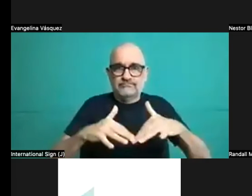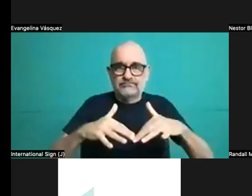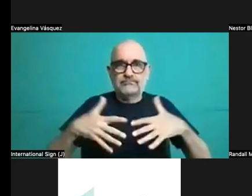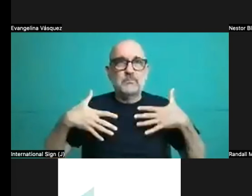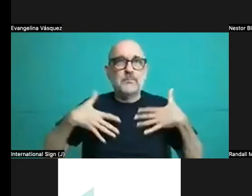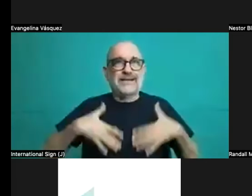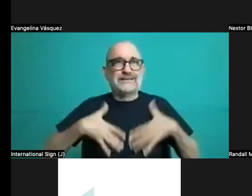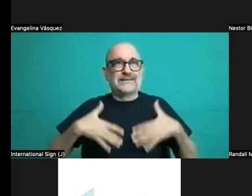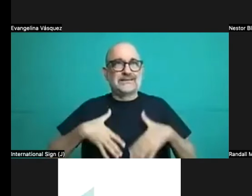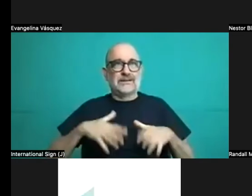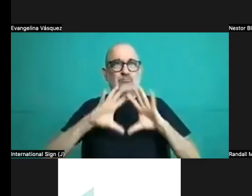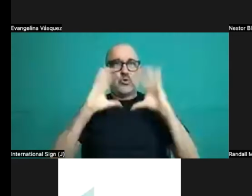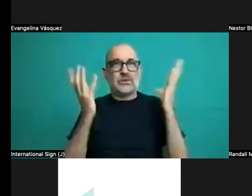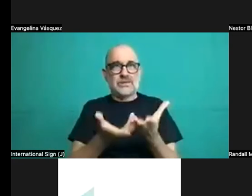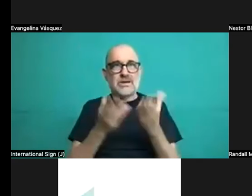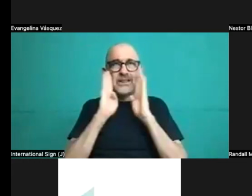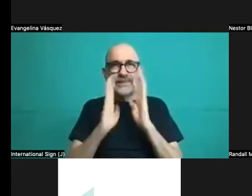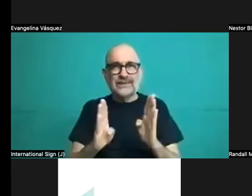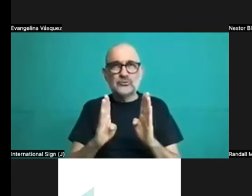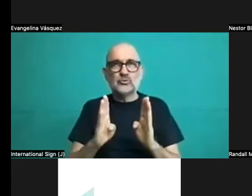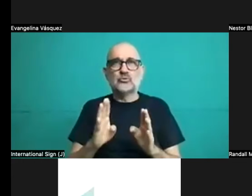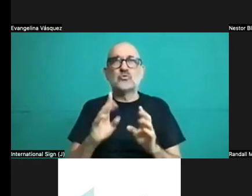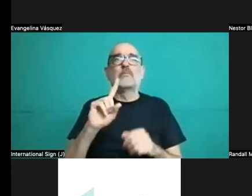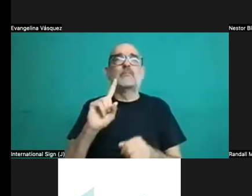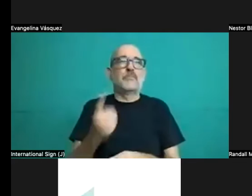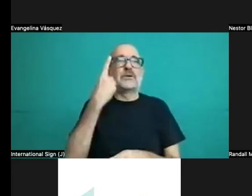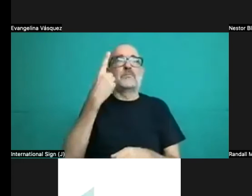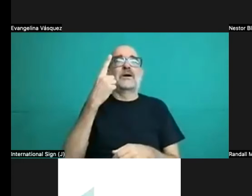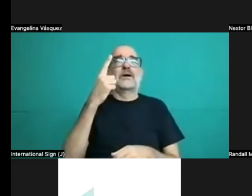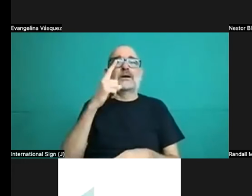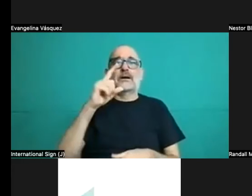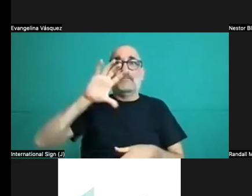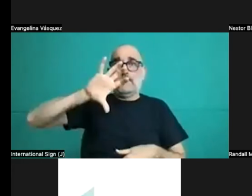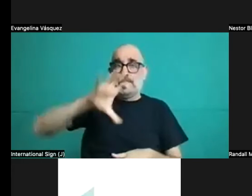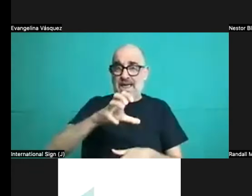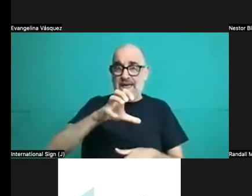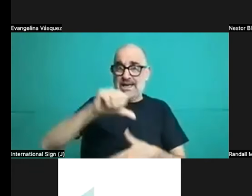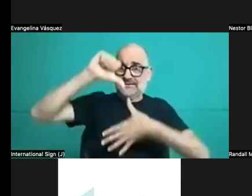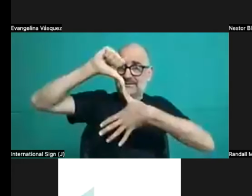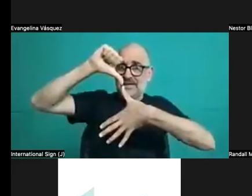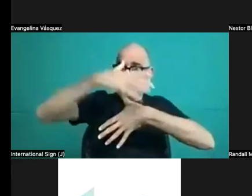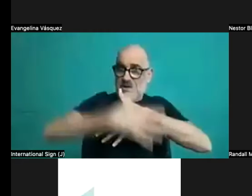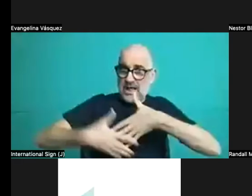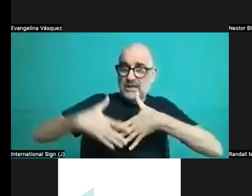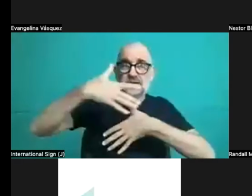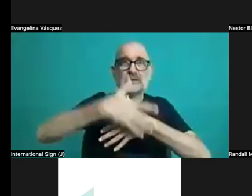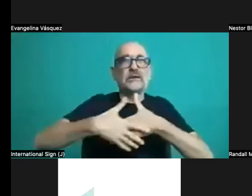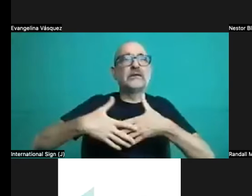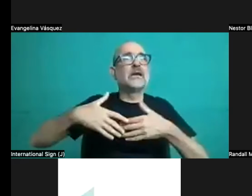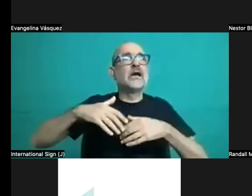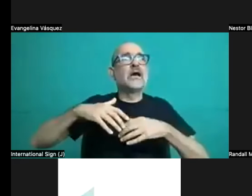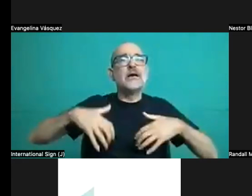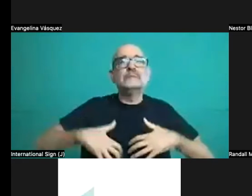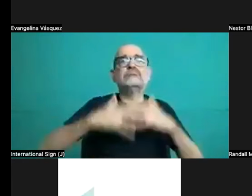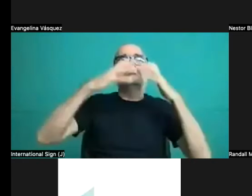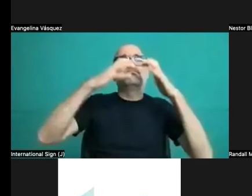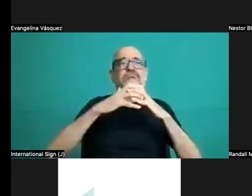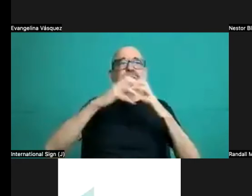C'est le premier pays hispanophone siège de ce sommet depuis nos